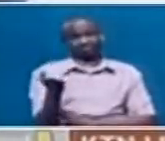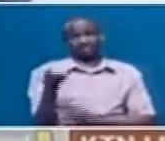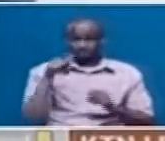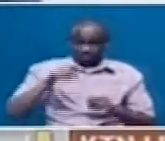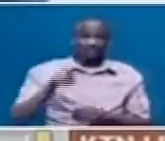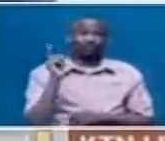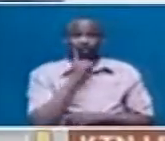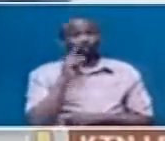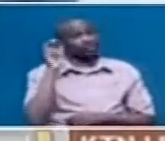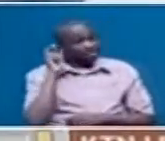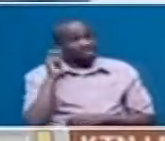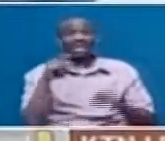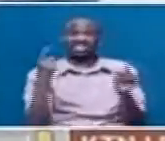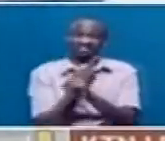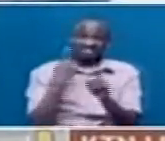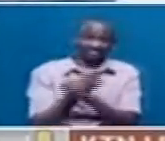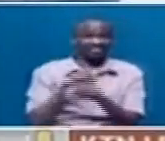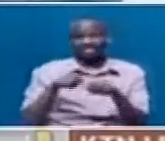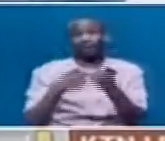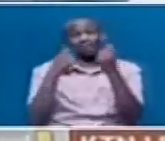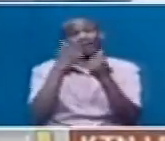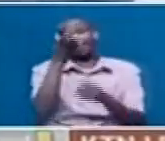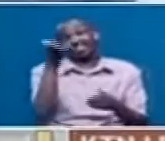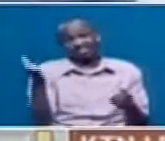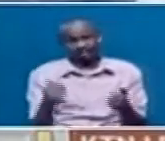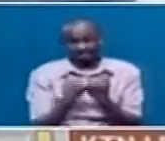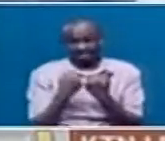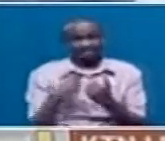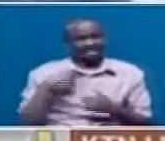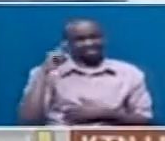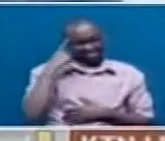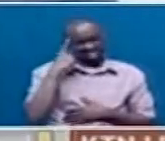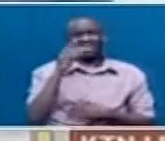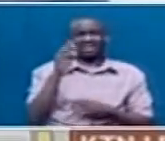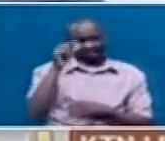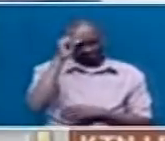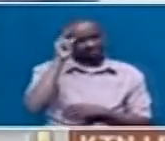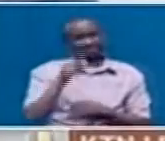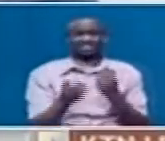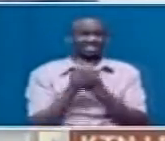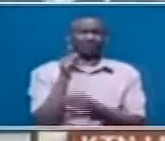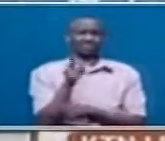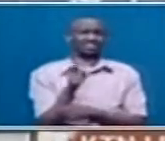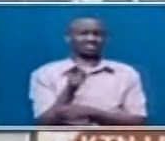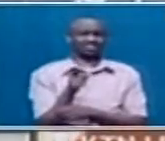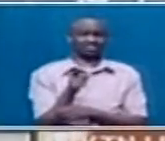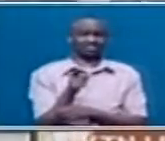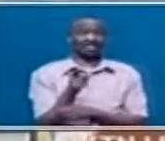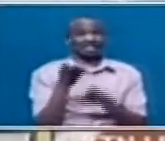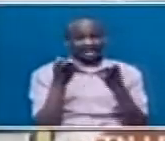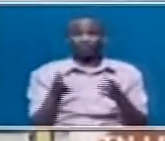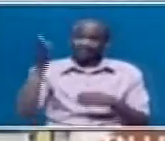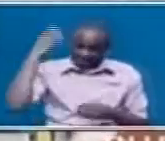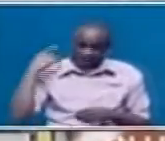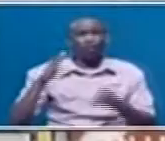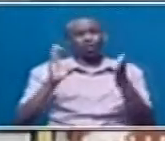kesho wasikia tu yaendelea vituko, mambo zinatokezea. Nafikiri serikali lazima washughulikie kwa kuhusu hiyo. Sifa za